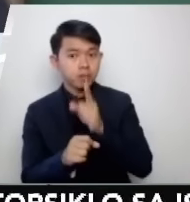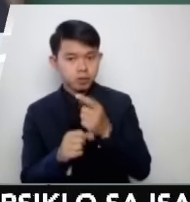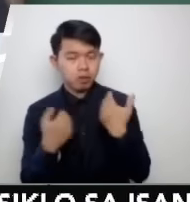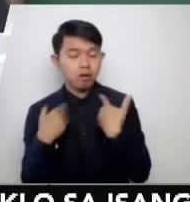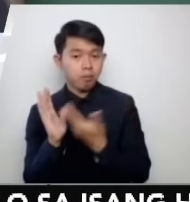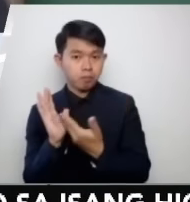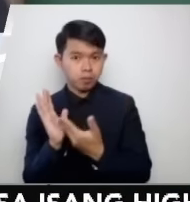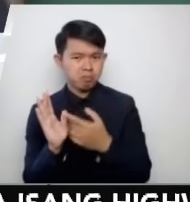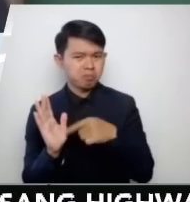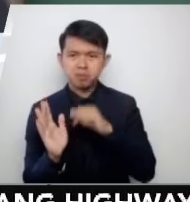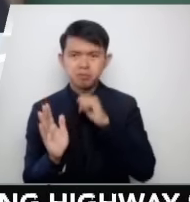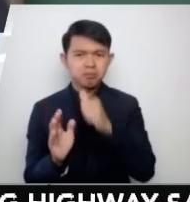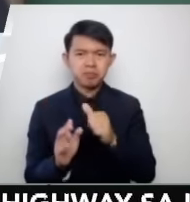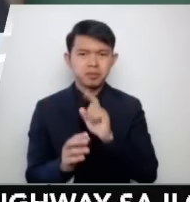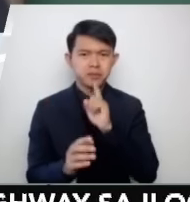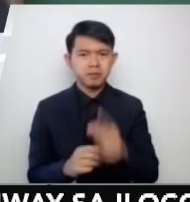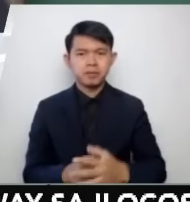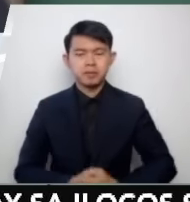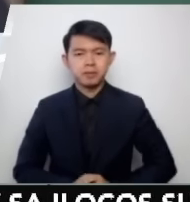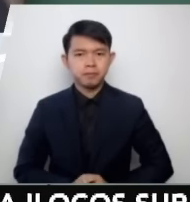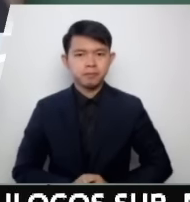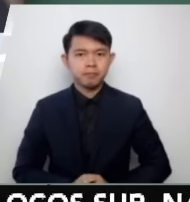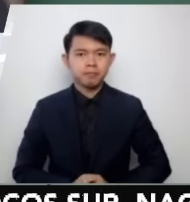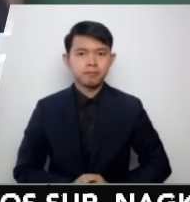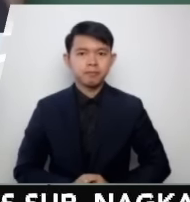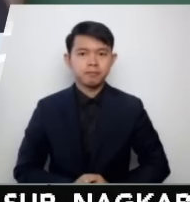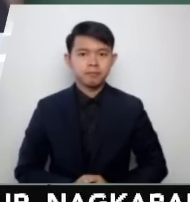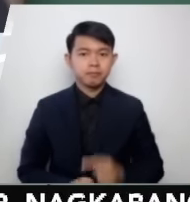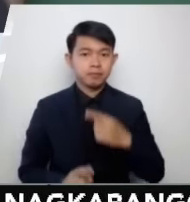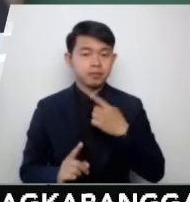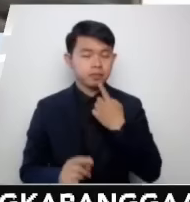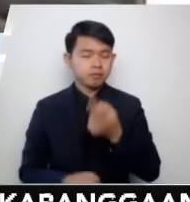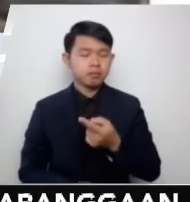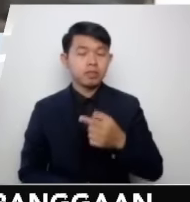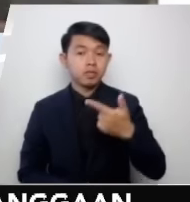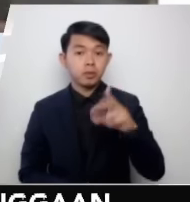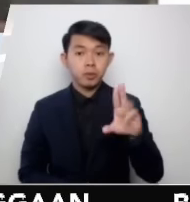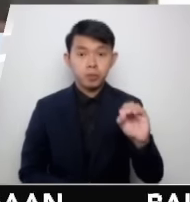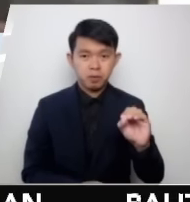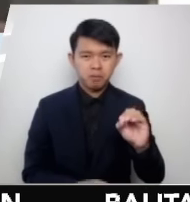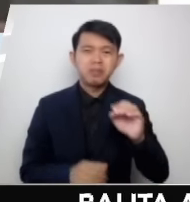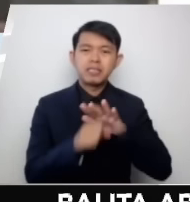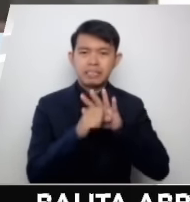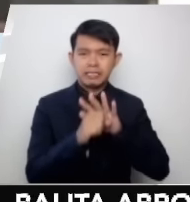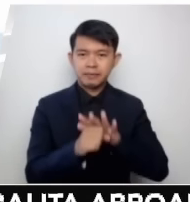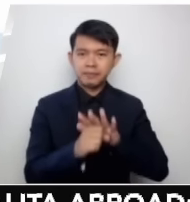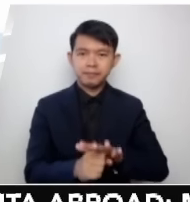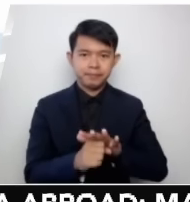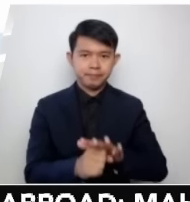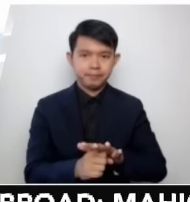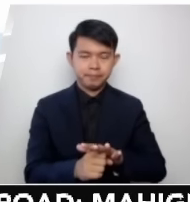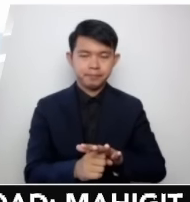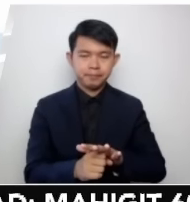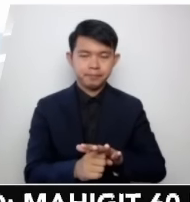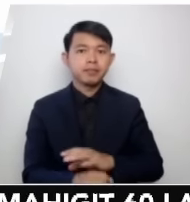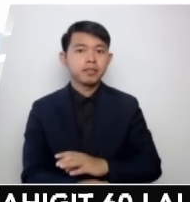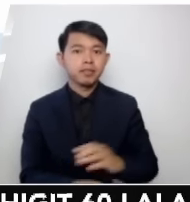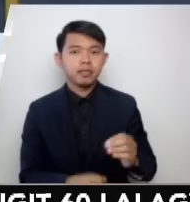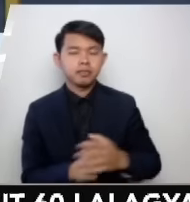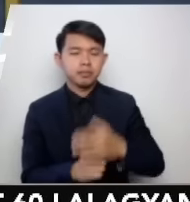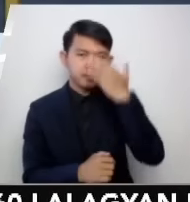Guo, pero stressed ito at nag-aalala sa pamilya niyang hindi niya nakakausap. Wala parang impormasyon kung nasaan ang kapatid niyang si Wesley